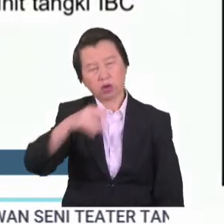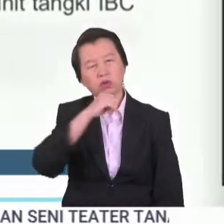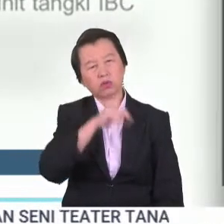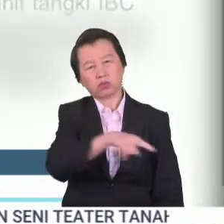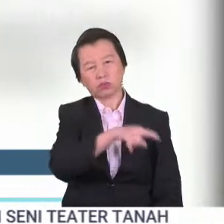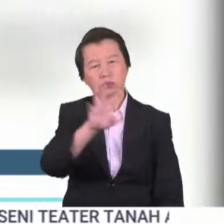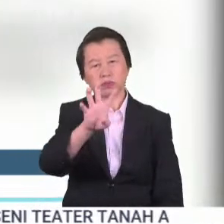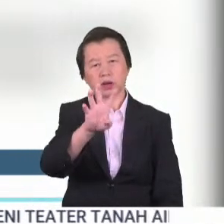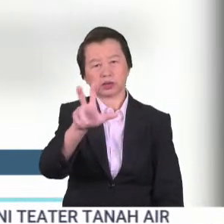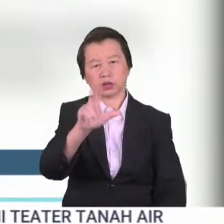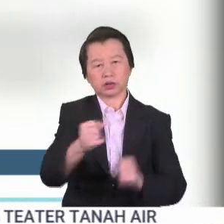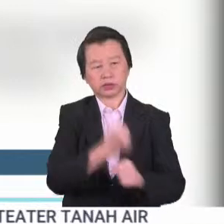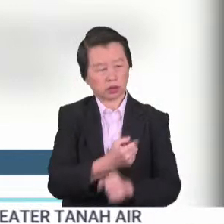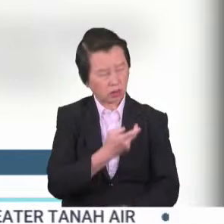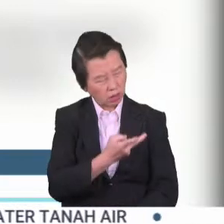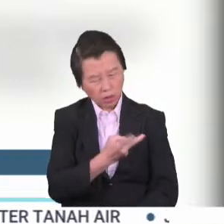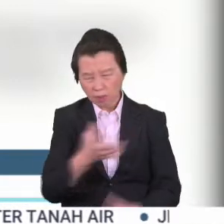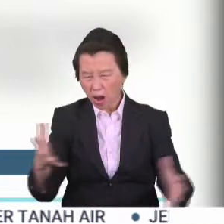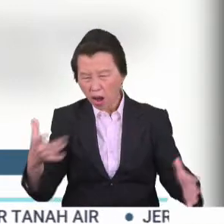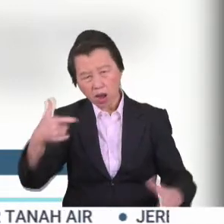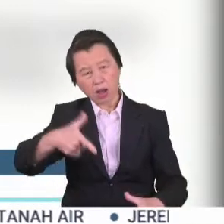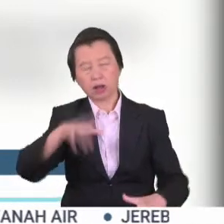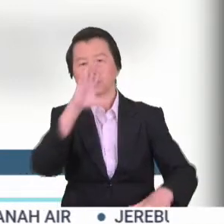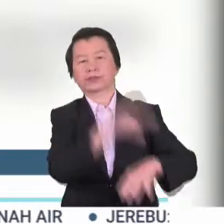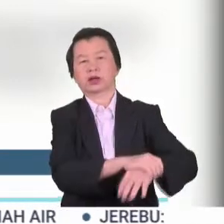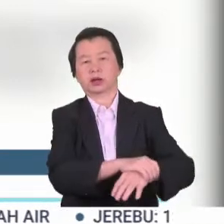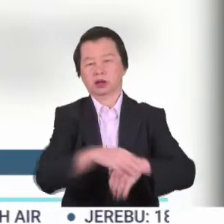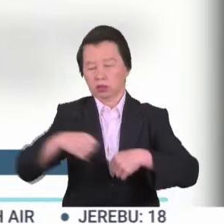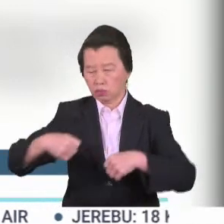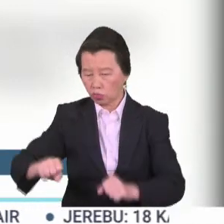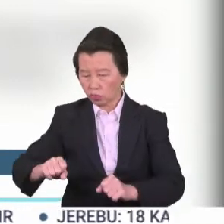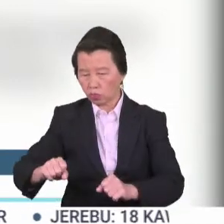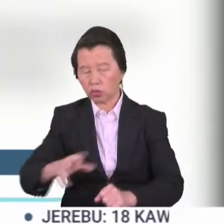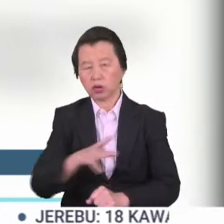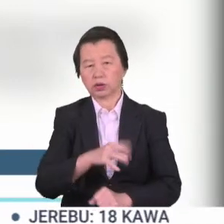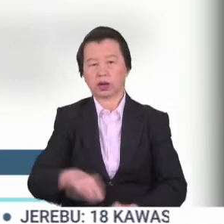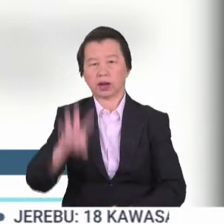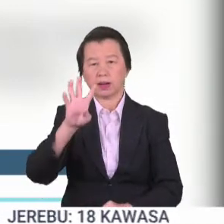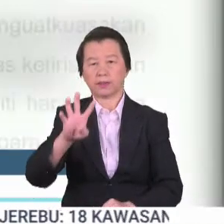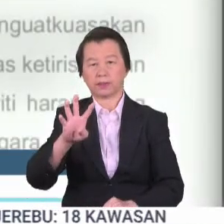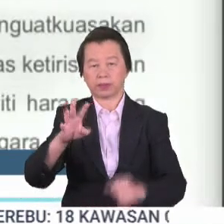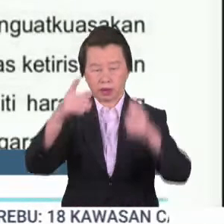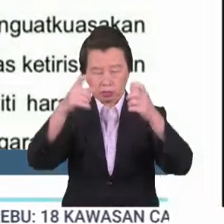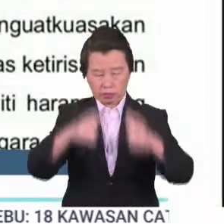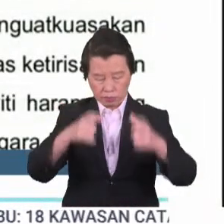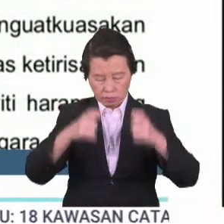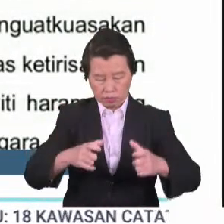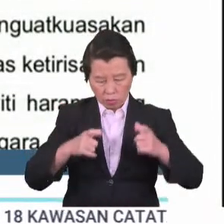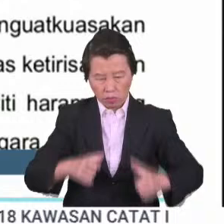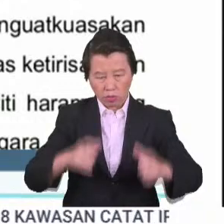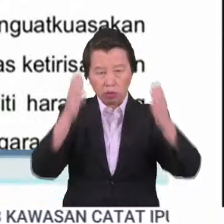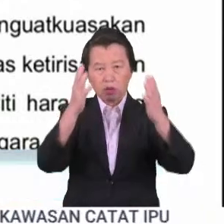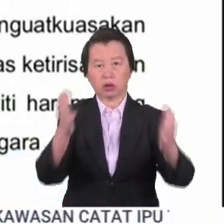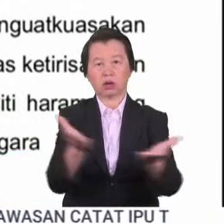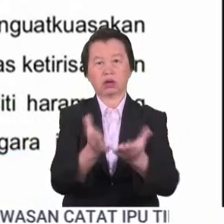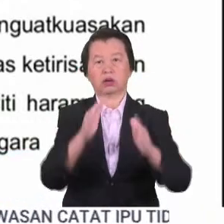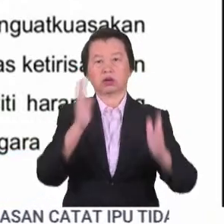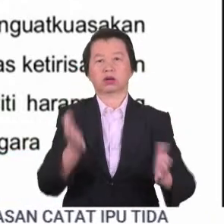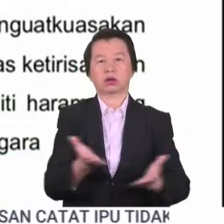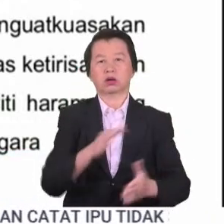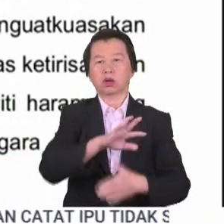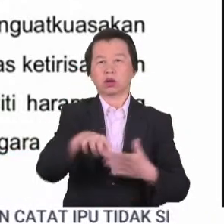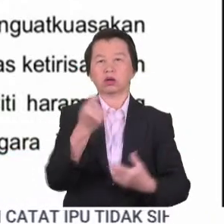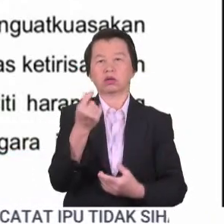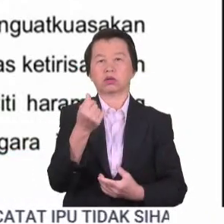43 tahun tersebut ditahan sebuah Lori motor Pam dan host serta empat unit tangki IBC disita menjadikan nilai